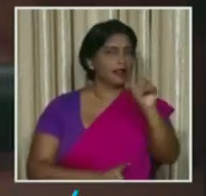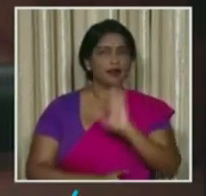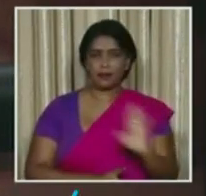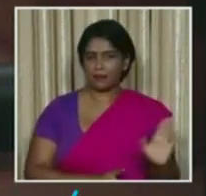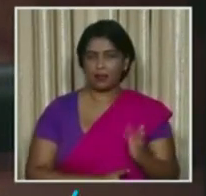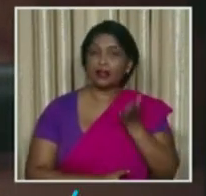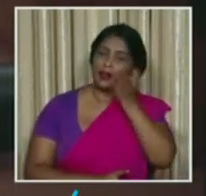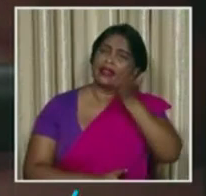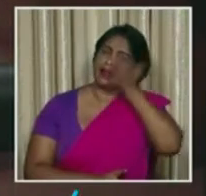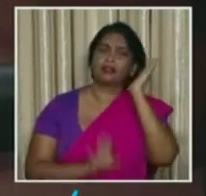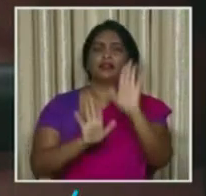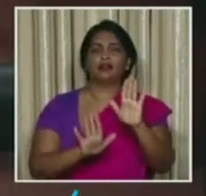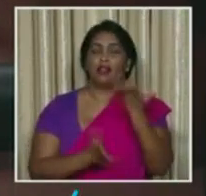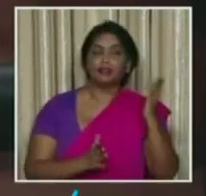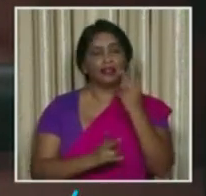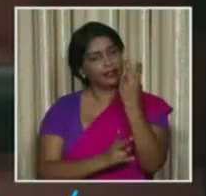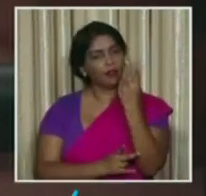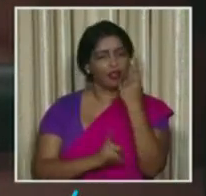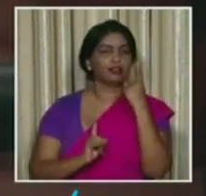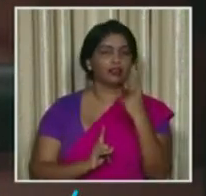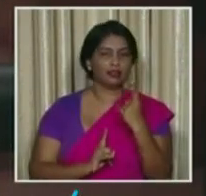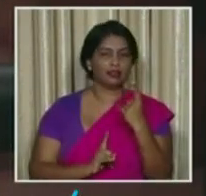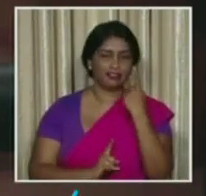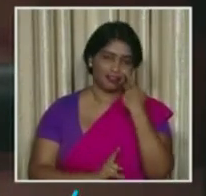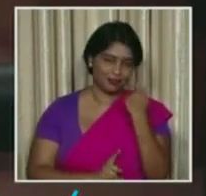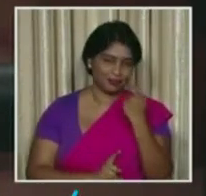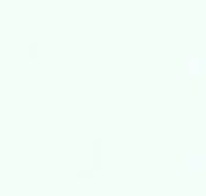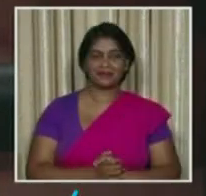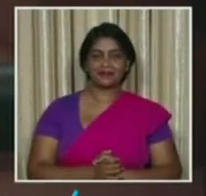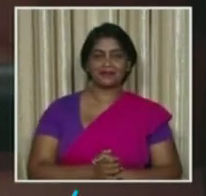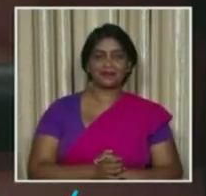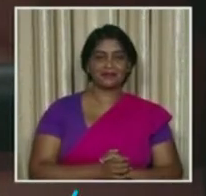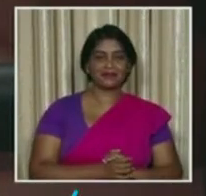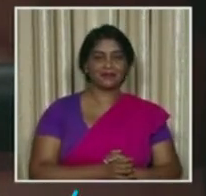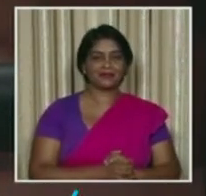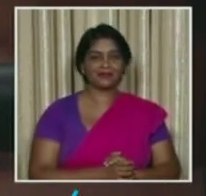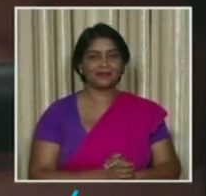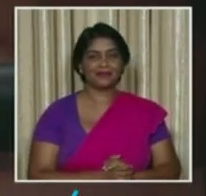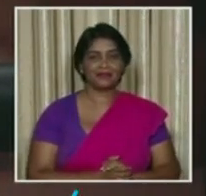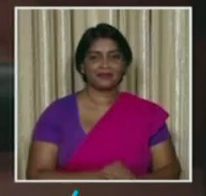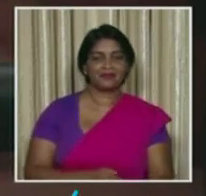එක්ක නිදිනා නිදි එක්ක නැගිට්ටන් නැගිට්ටා. දෙකෙන් එකක්. මම සමා වෙන්න මම කියන්නේ. හරිද? හරි.